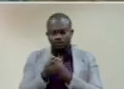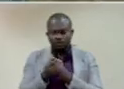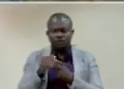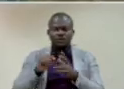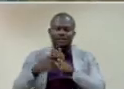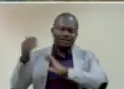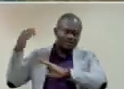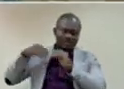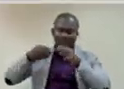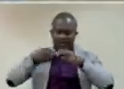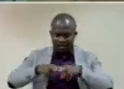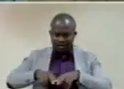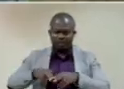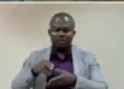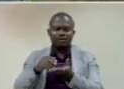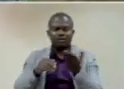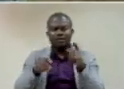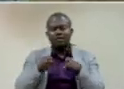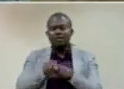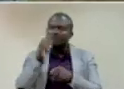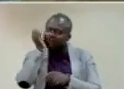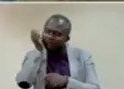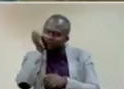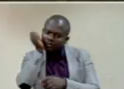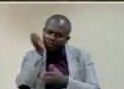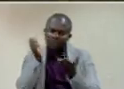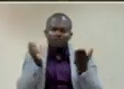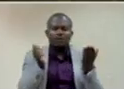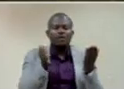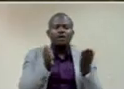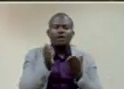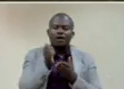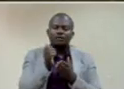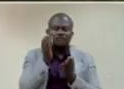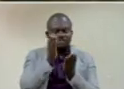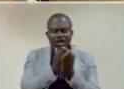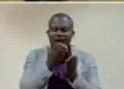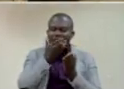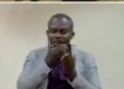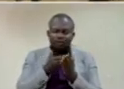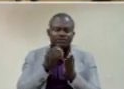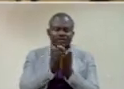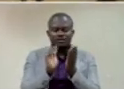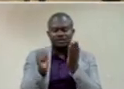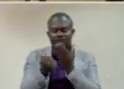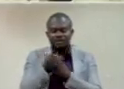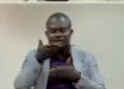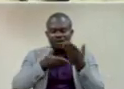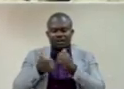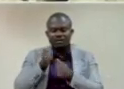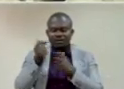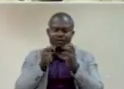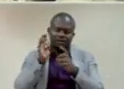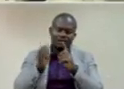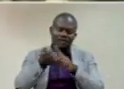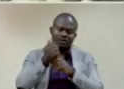bejeje nk'amasaka nk'aya ngaya cyangwa ibishyimbo amadegede imyumbati bakaganira ku byo bazageraho